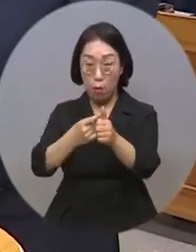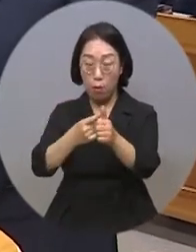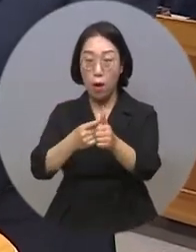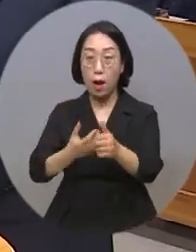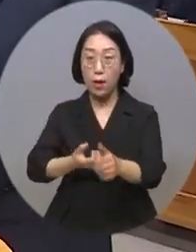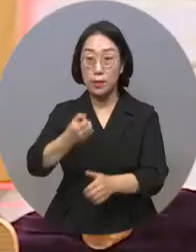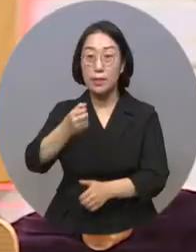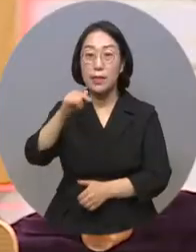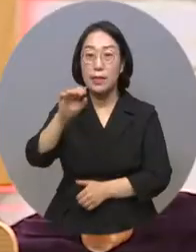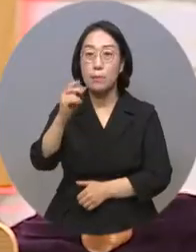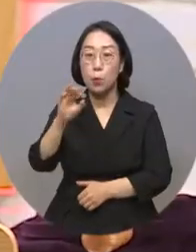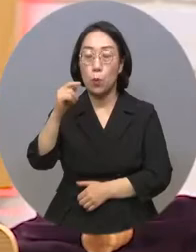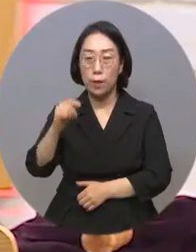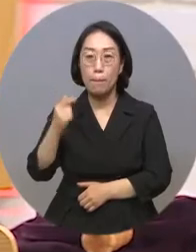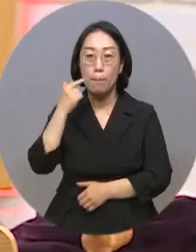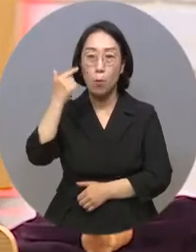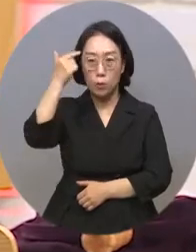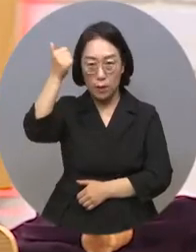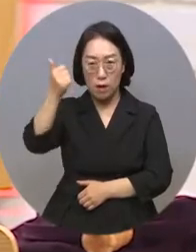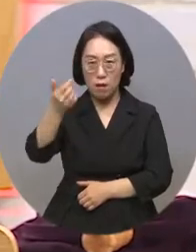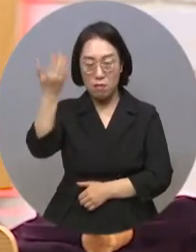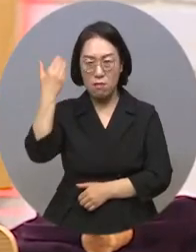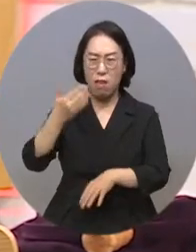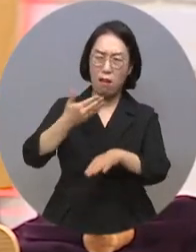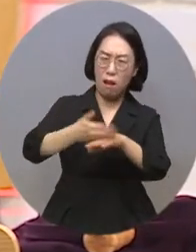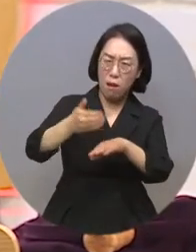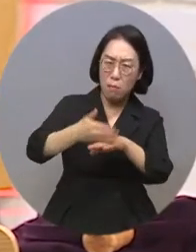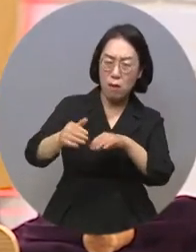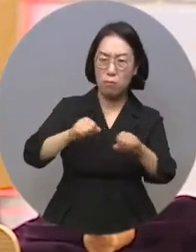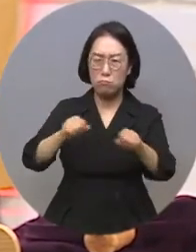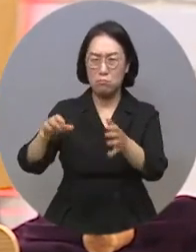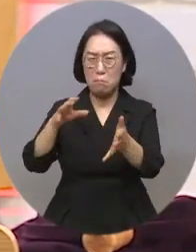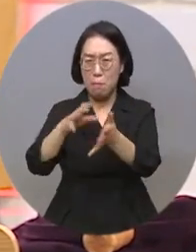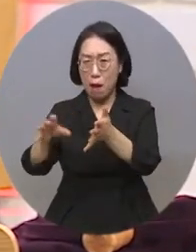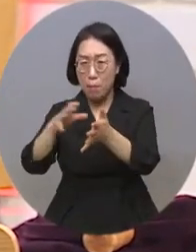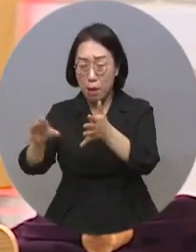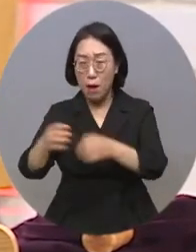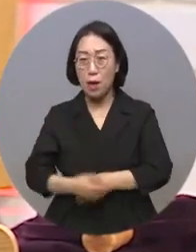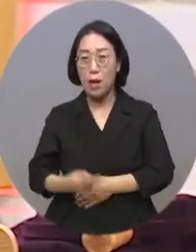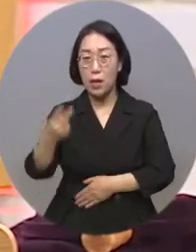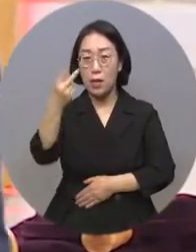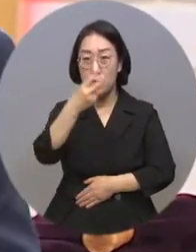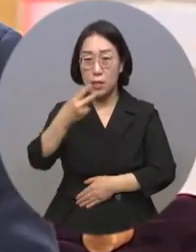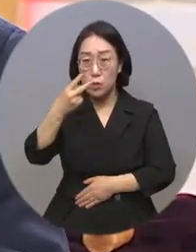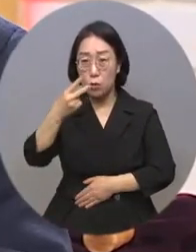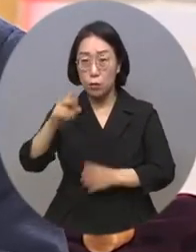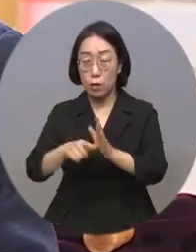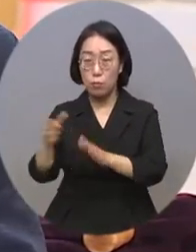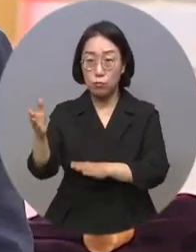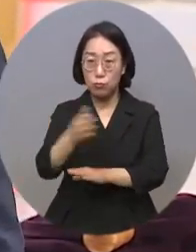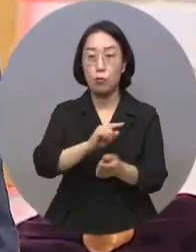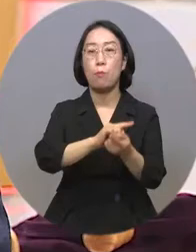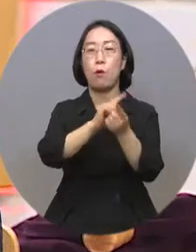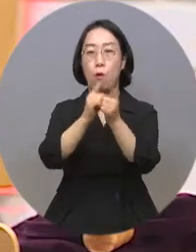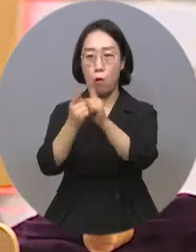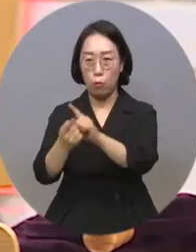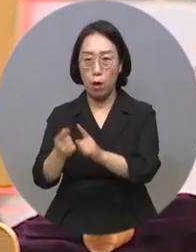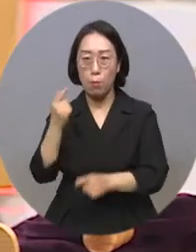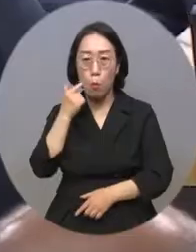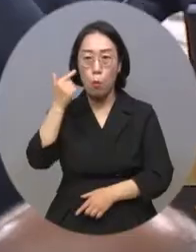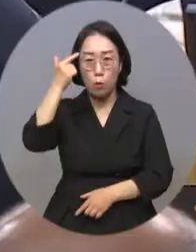목사입니다. 과거 주먹으로 이름을 알린 김용남 목사는 2000년대 초반부터 목회자의 삶을 살아가고